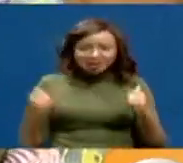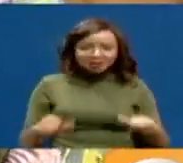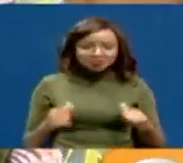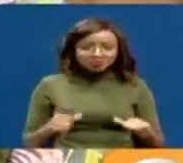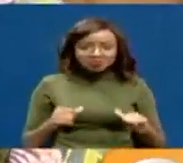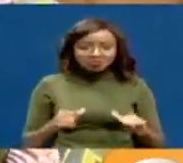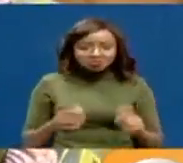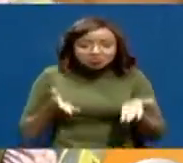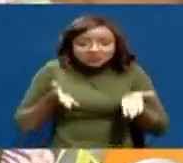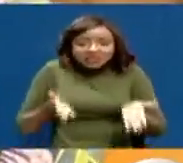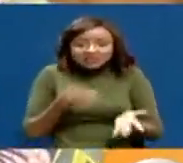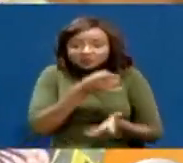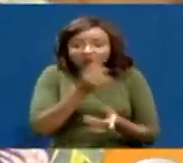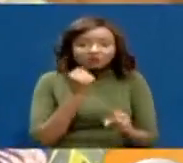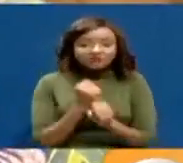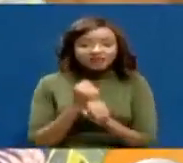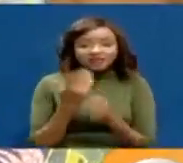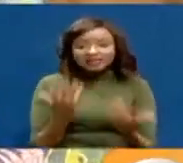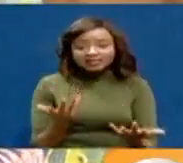sasa